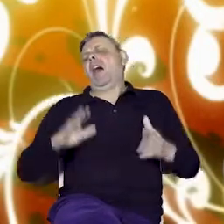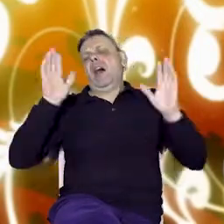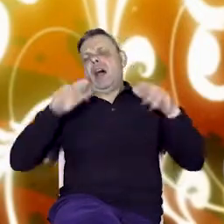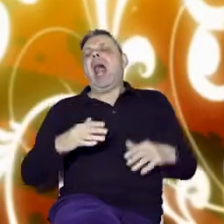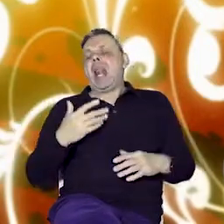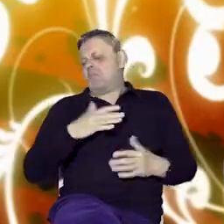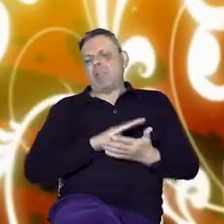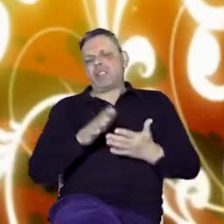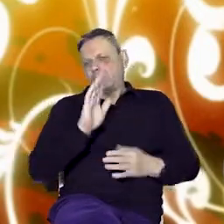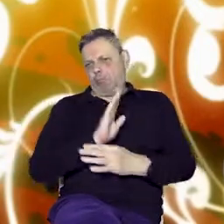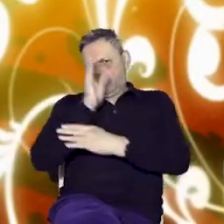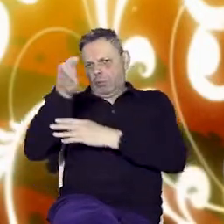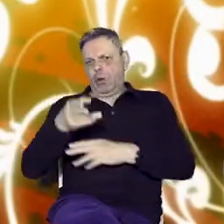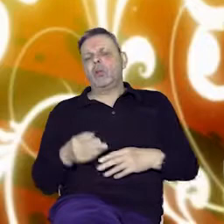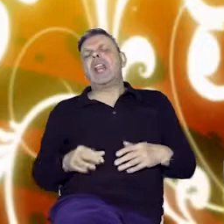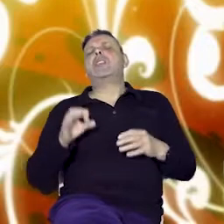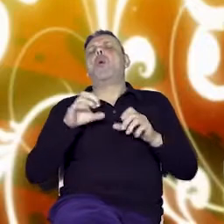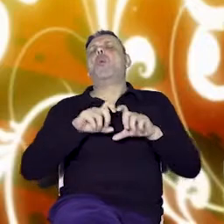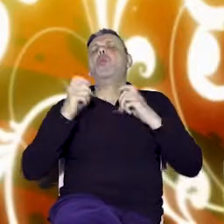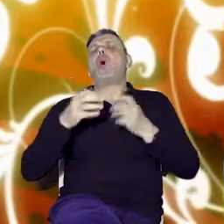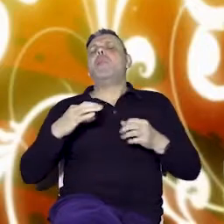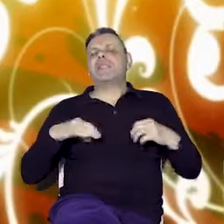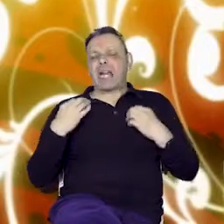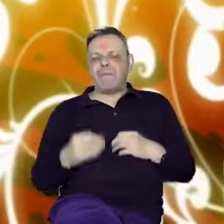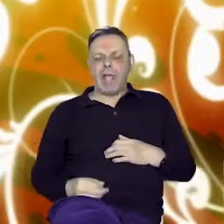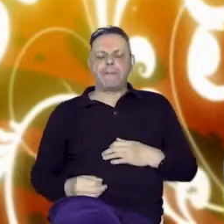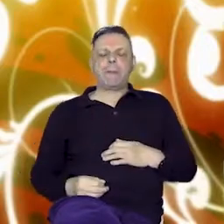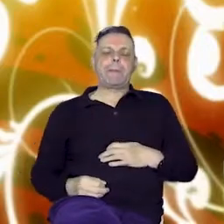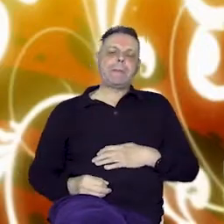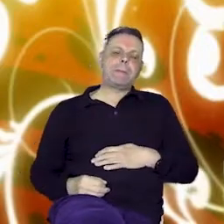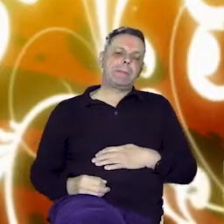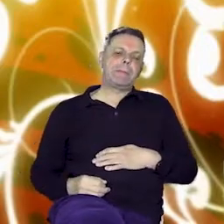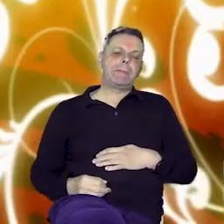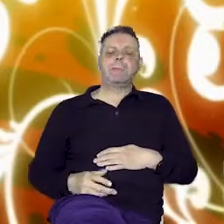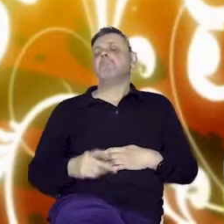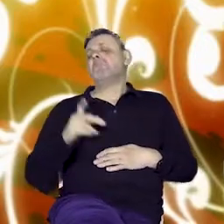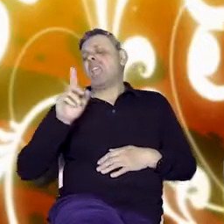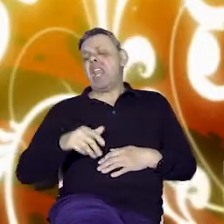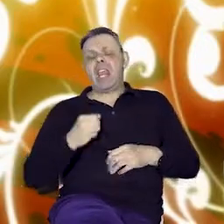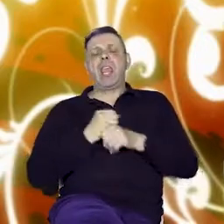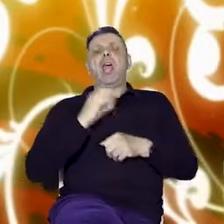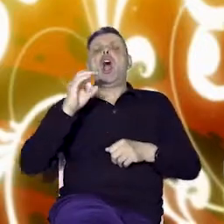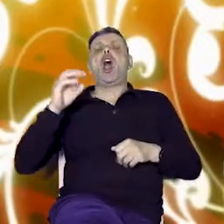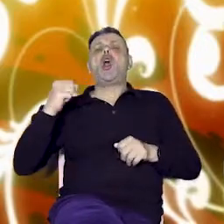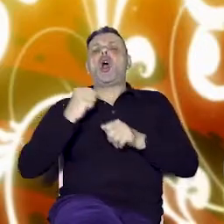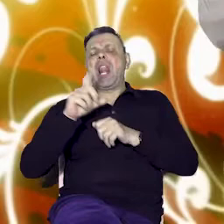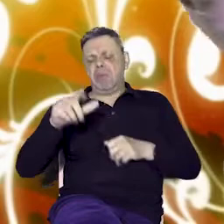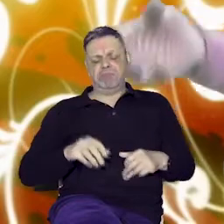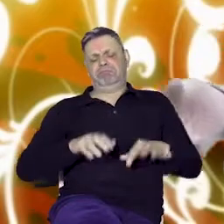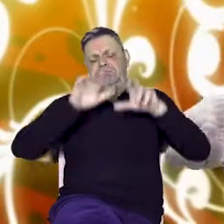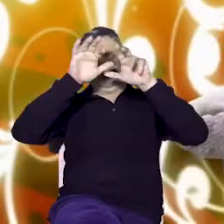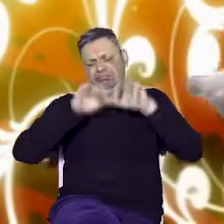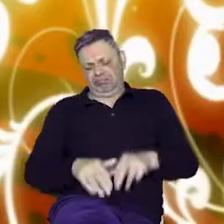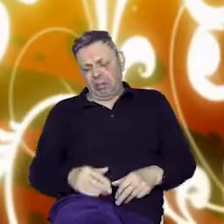otiđite tamo, ne. A na kraju krajeva to možete zdravo uguglati. To nećete pogriješiti. Namirnice pune kalija ili namirnice smanje kalija